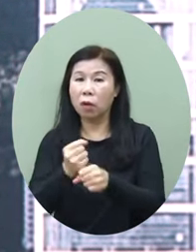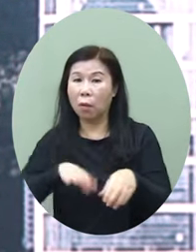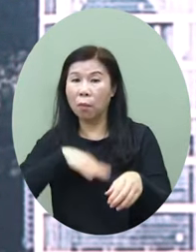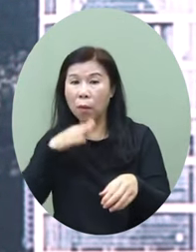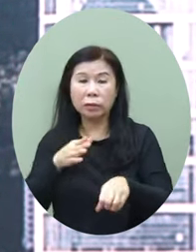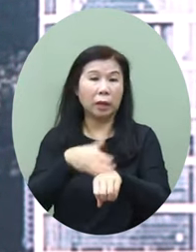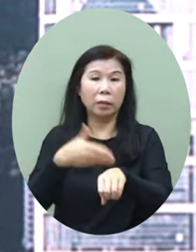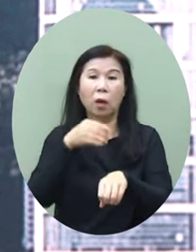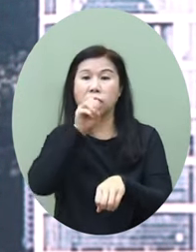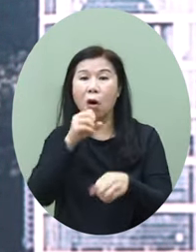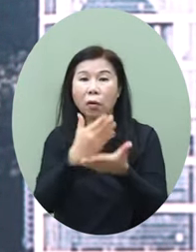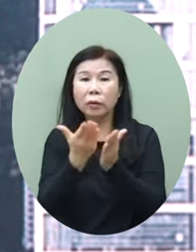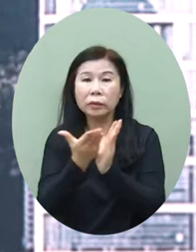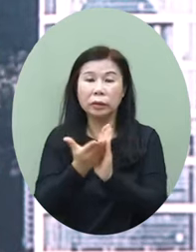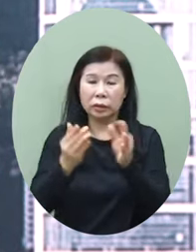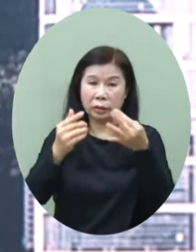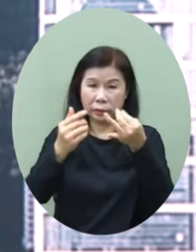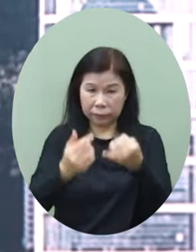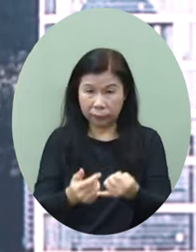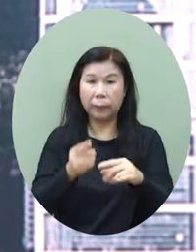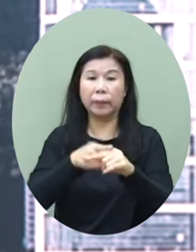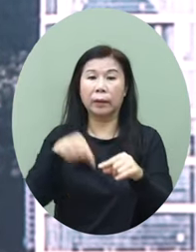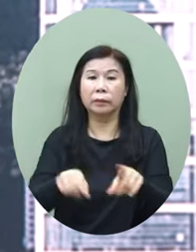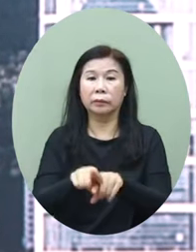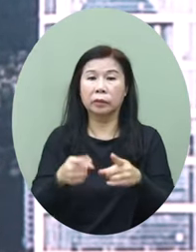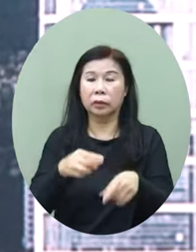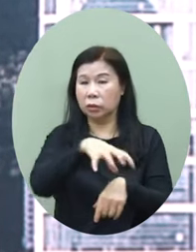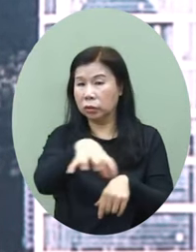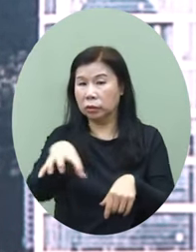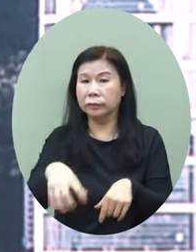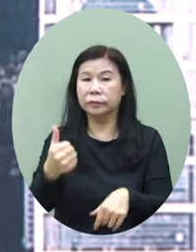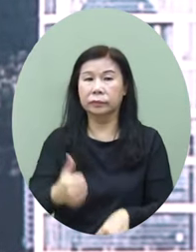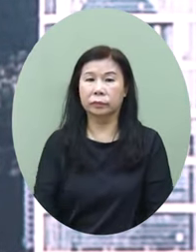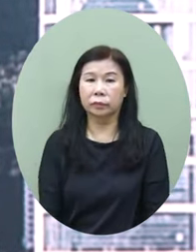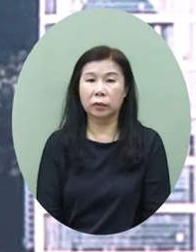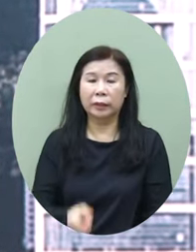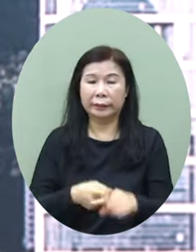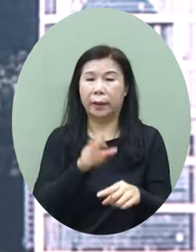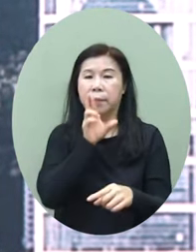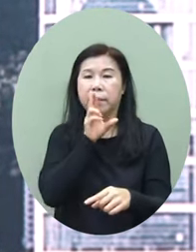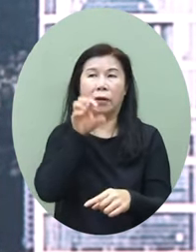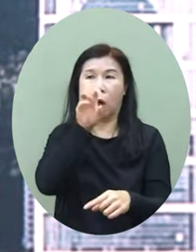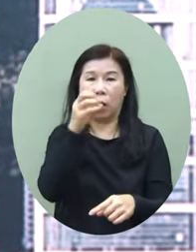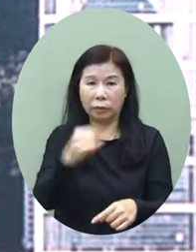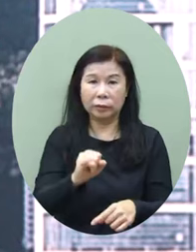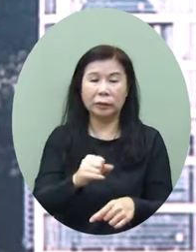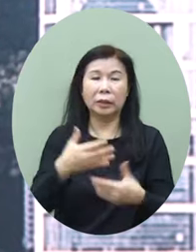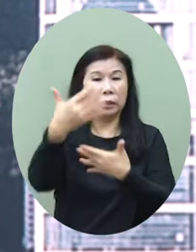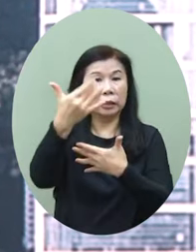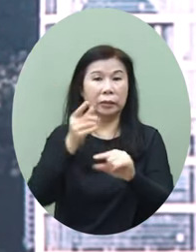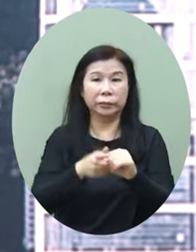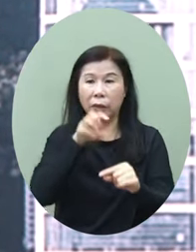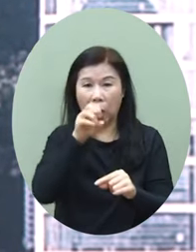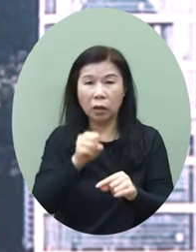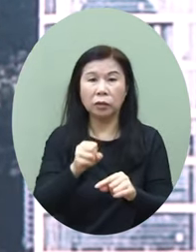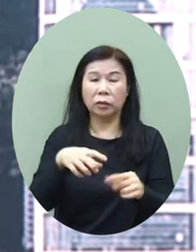了我剛才說的幾個因素的區域但真的不能說時間性也不能說